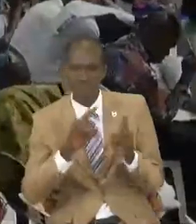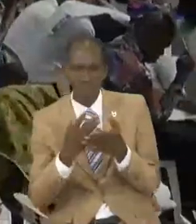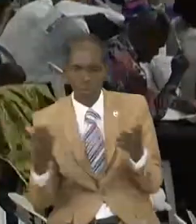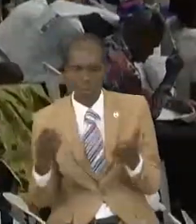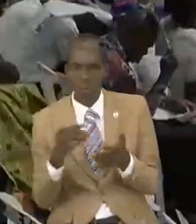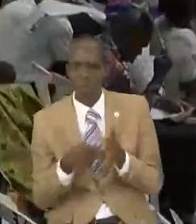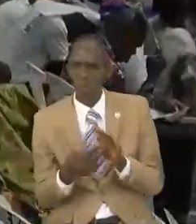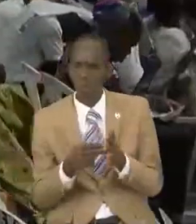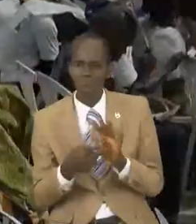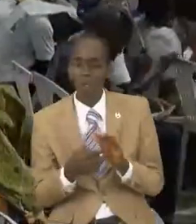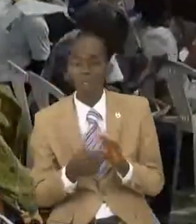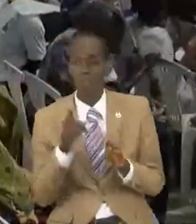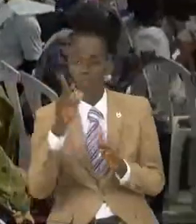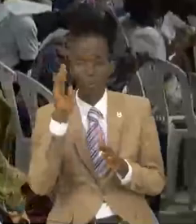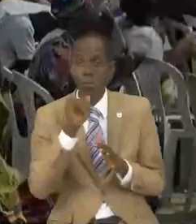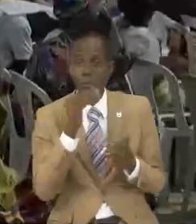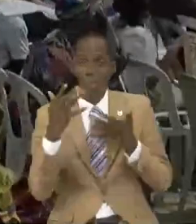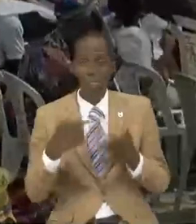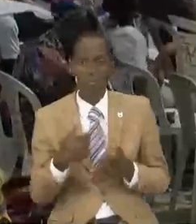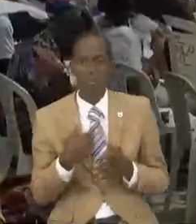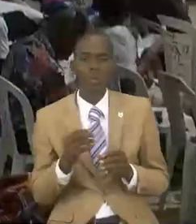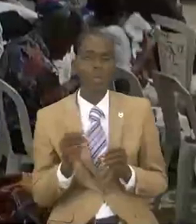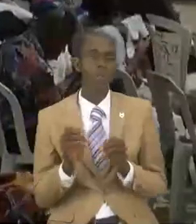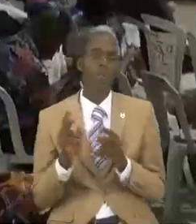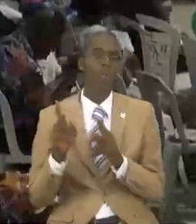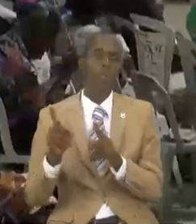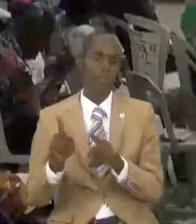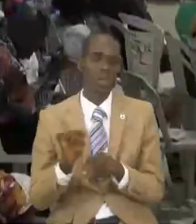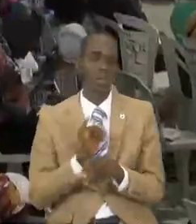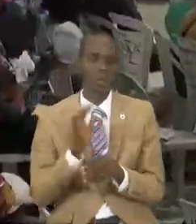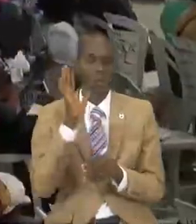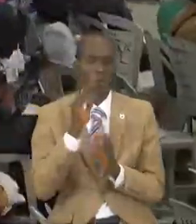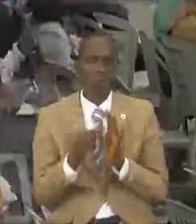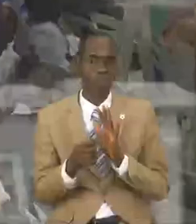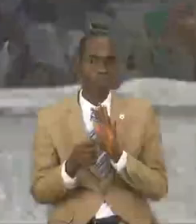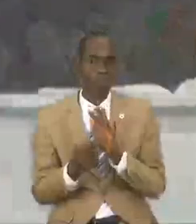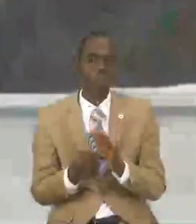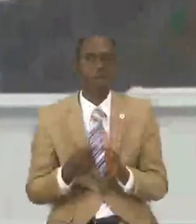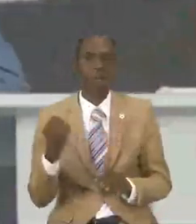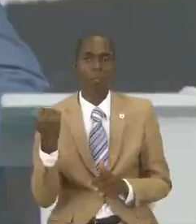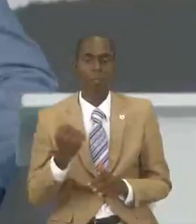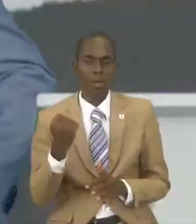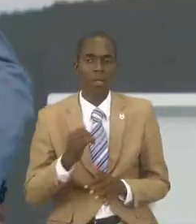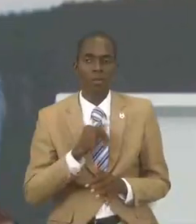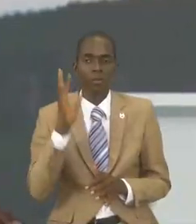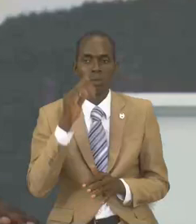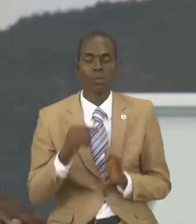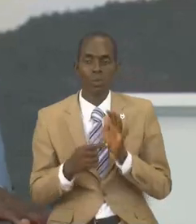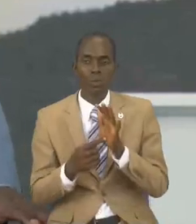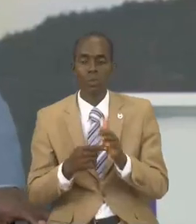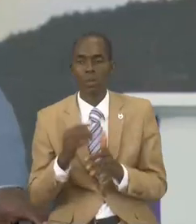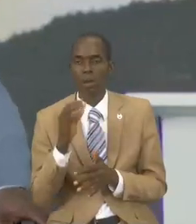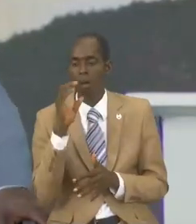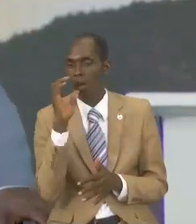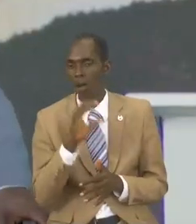plus me servir? Et puis il va te menacer. Tu vas lui dire que ce que j'ai dit à l'église, c'est